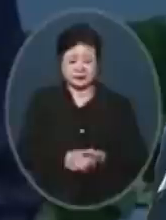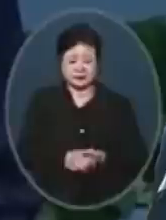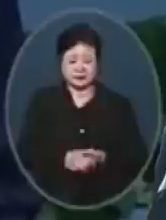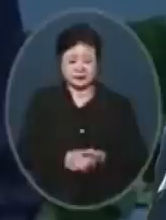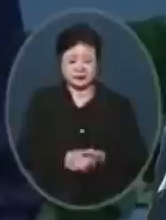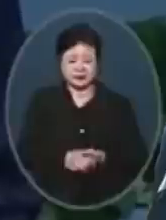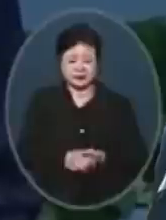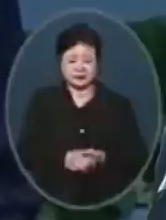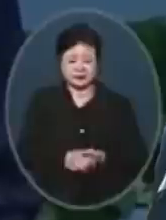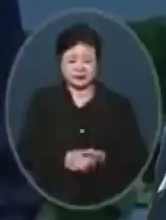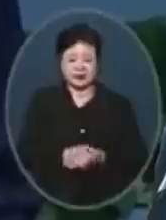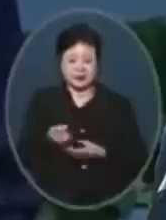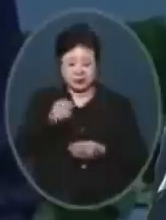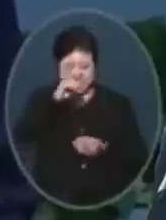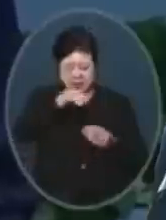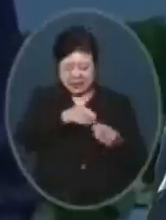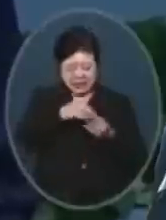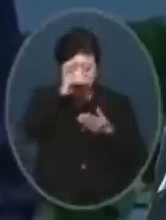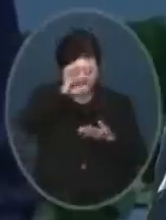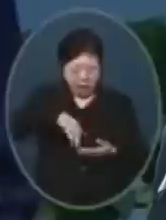없다. 당장 데려오더라.